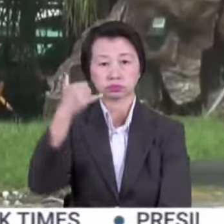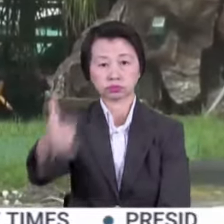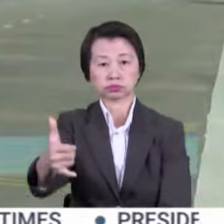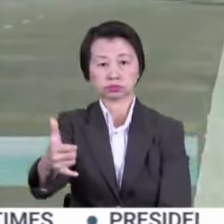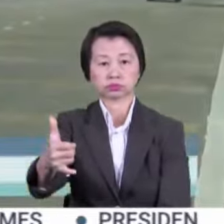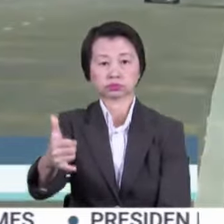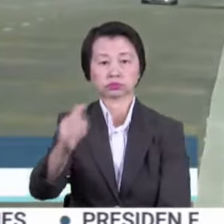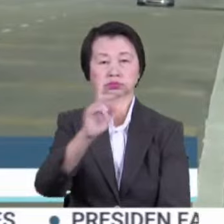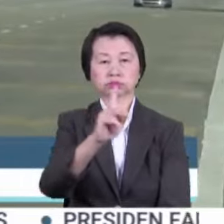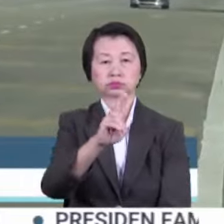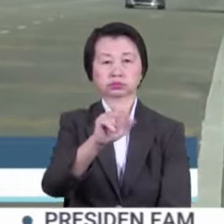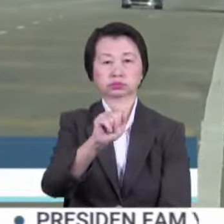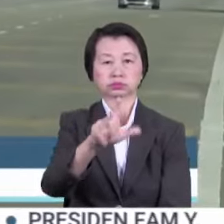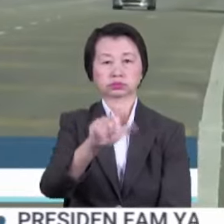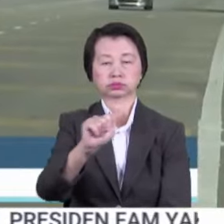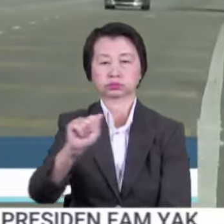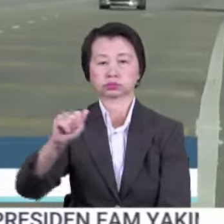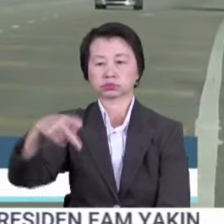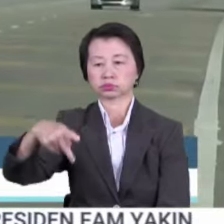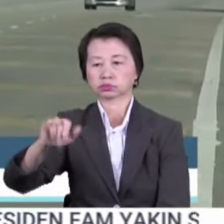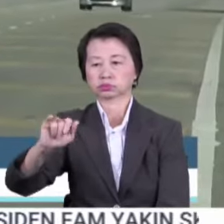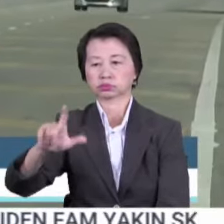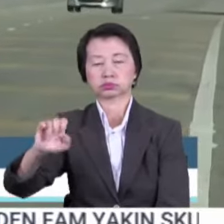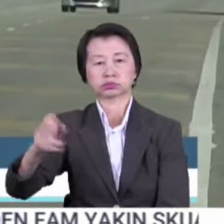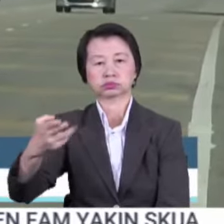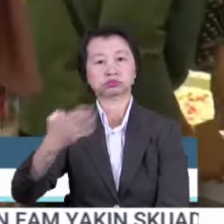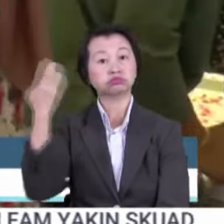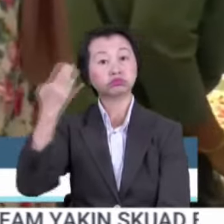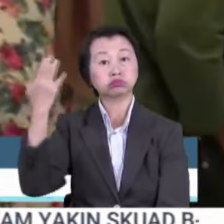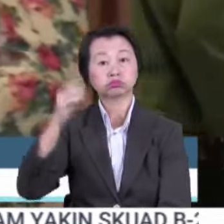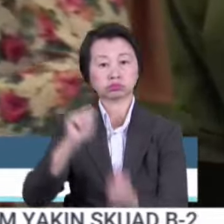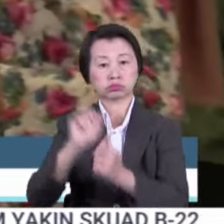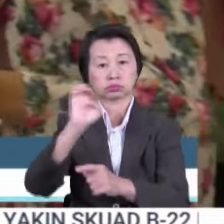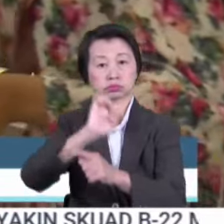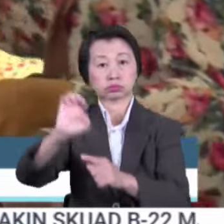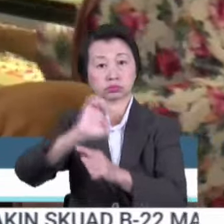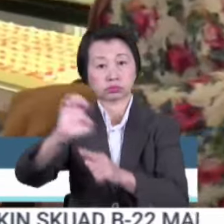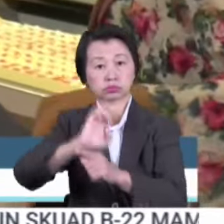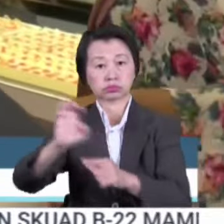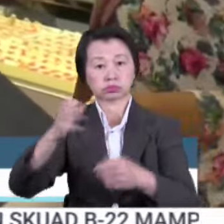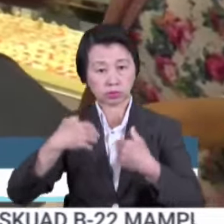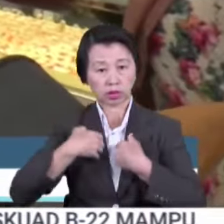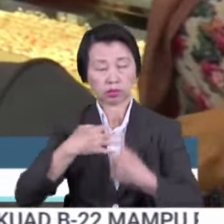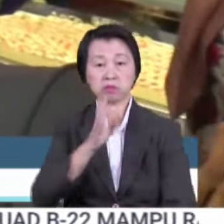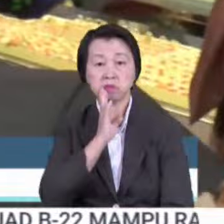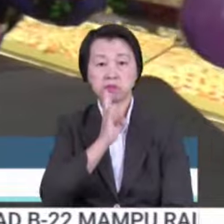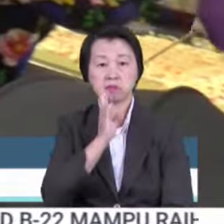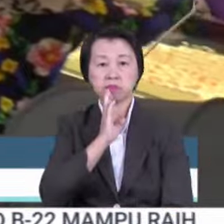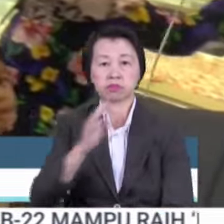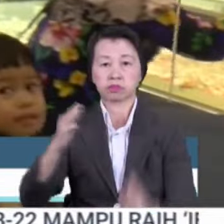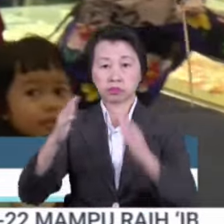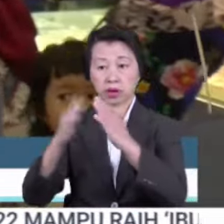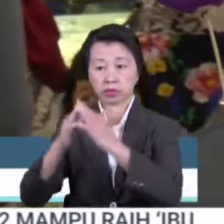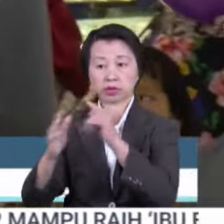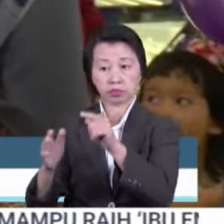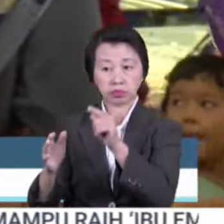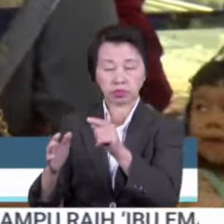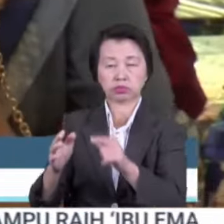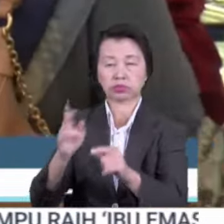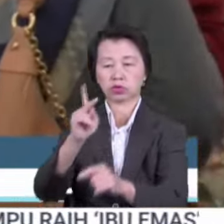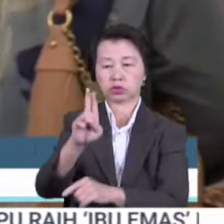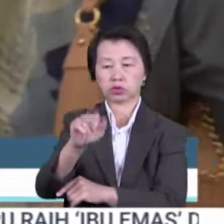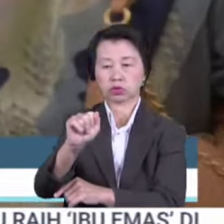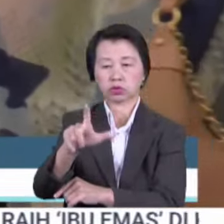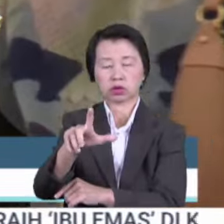yang sememangnya sinonim dengan emas singkelkan ada yang menyempatkan pekan ini sebagai lokasi